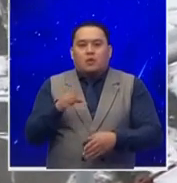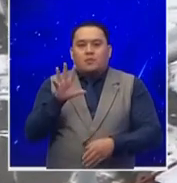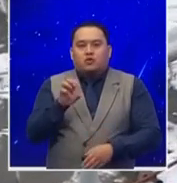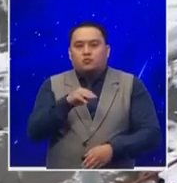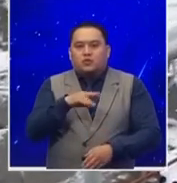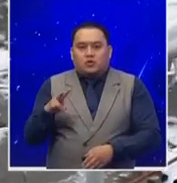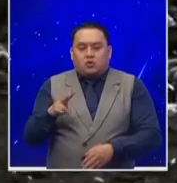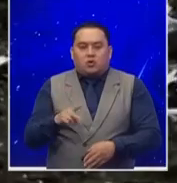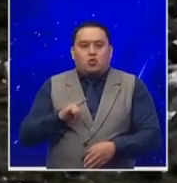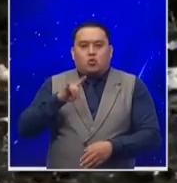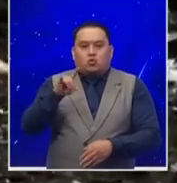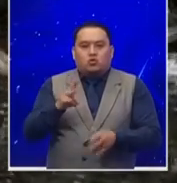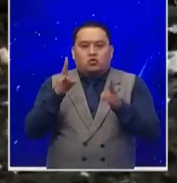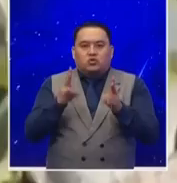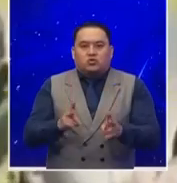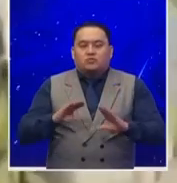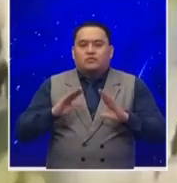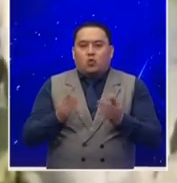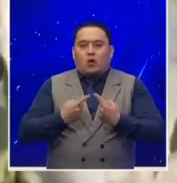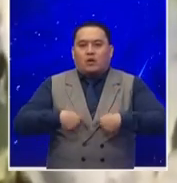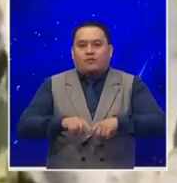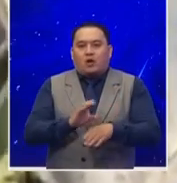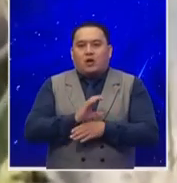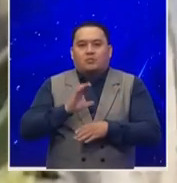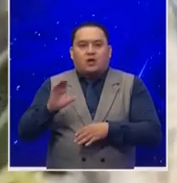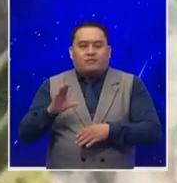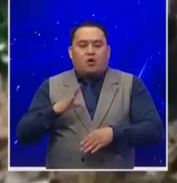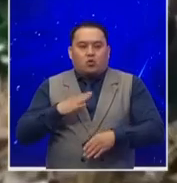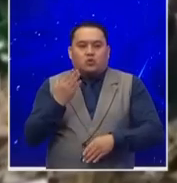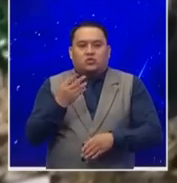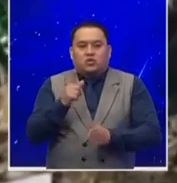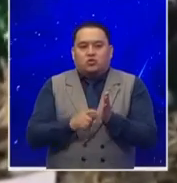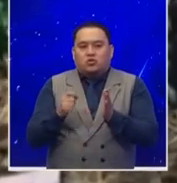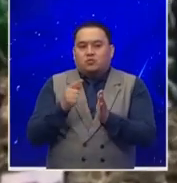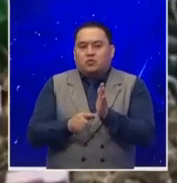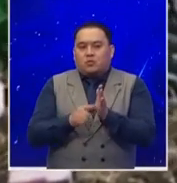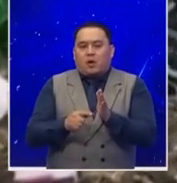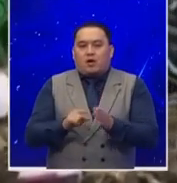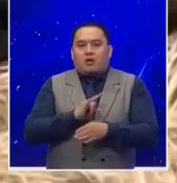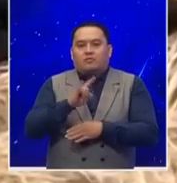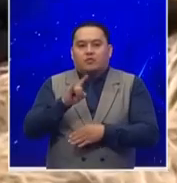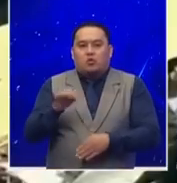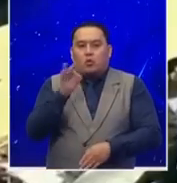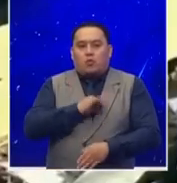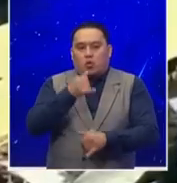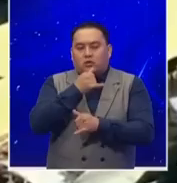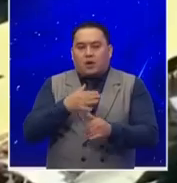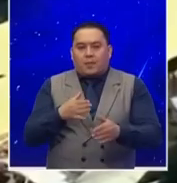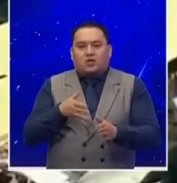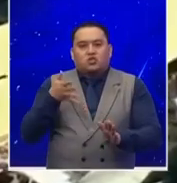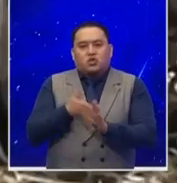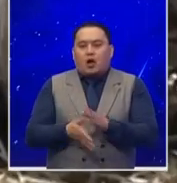миллионы ұшақ апаттары құрбандары қорына аударылады. Ал 1 миллиард 770 миллионы ұшақтарын пайдалана алмай, шығынға